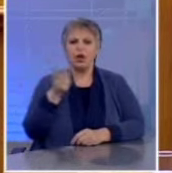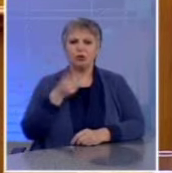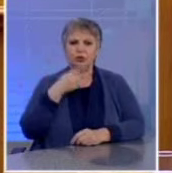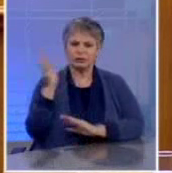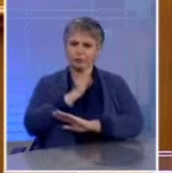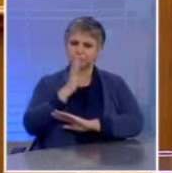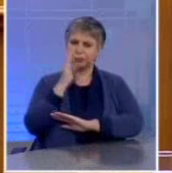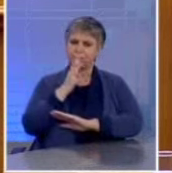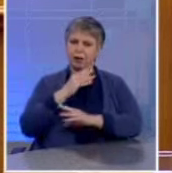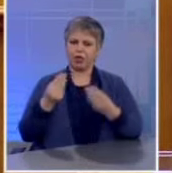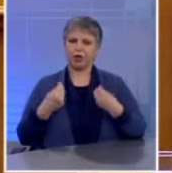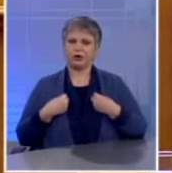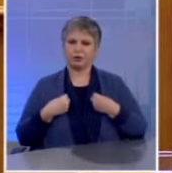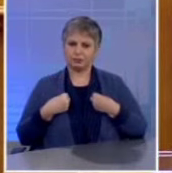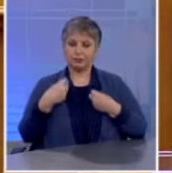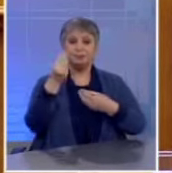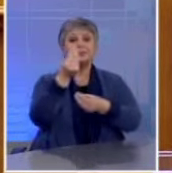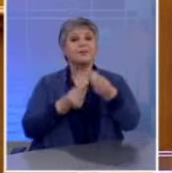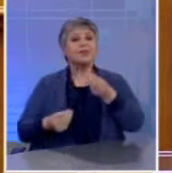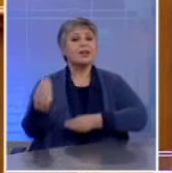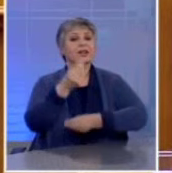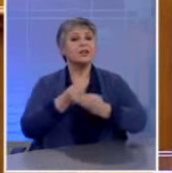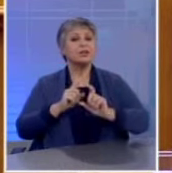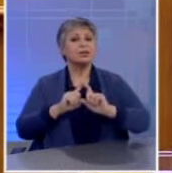Ακόμη χειρότερη όμως είναι η παρέμβαση αυτή που ακολουθεί.